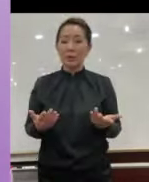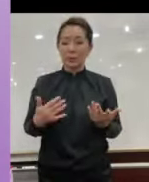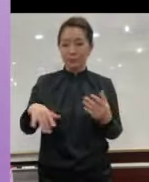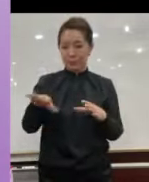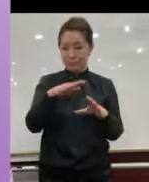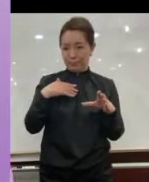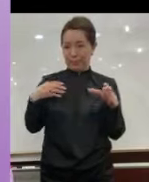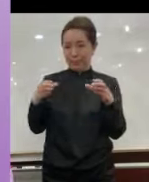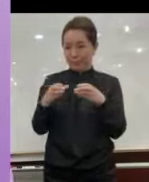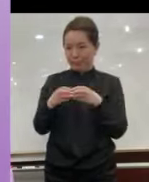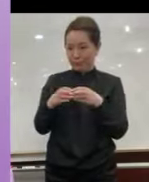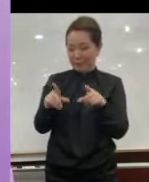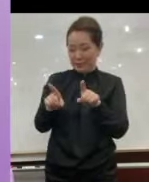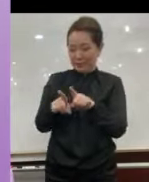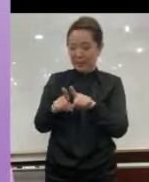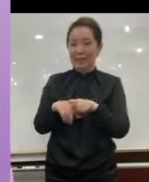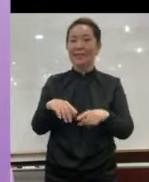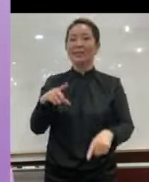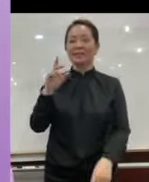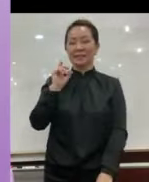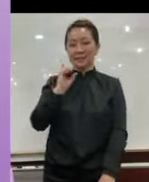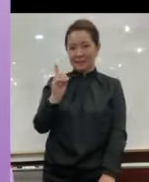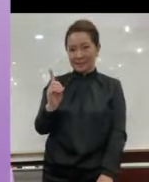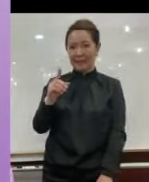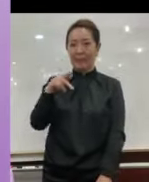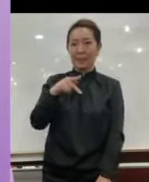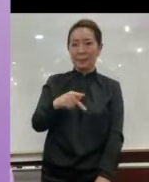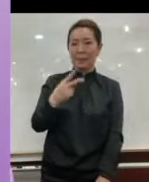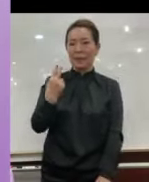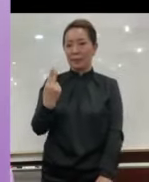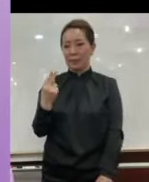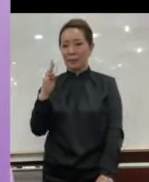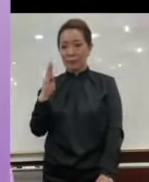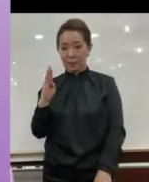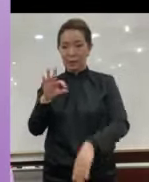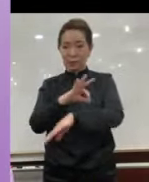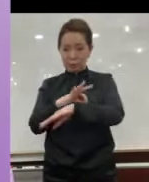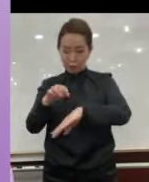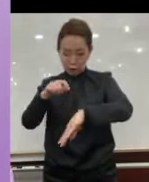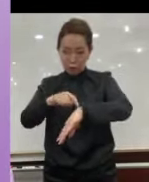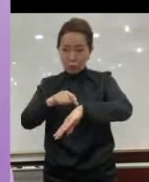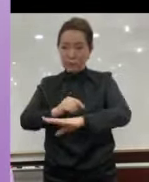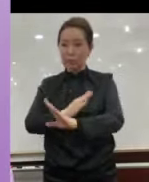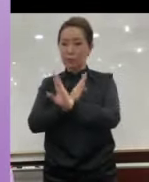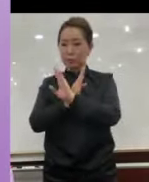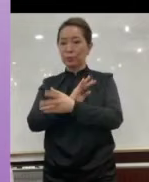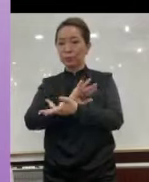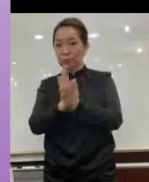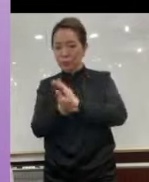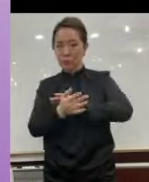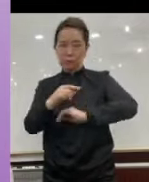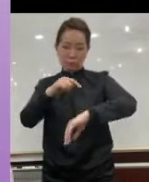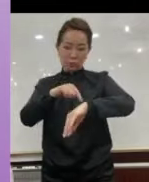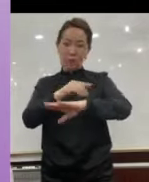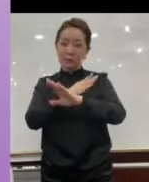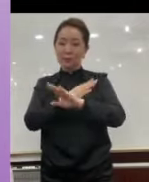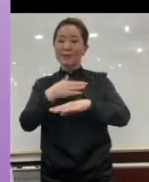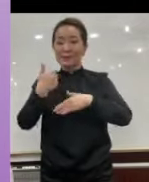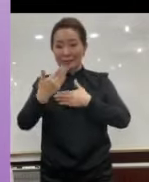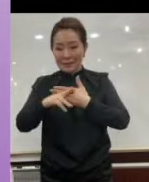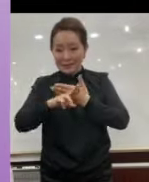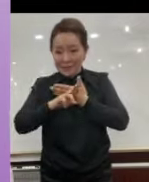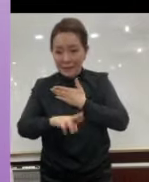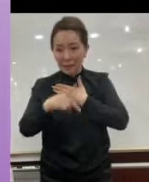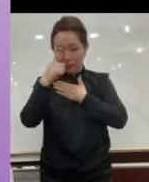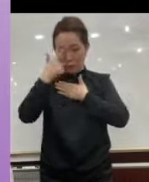гэсэн одоо энэ DPAP төслийг хэдийгээр одоо хугацаа маань дуусчихаа ч гэсэн хугацаа дууссаны дараа ч гэсэн Монголд энэ үйл